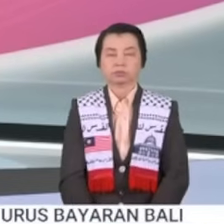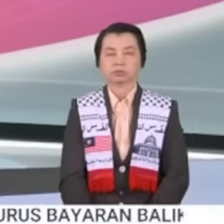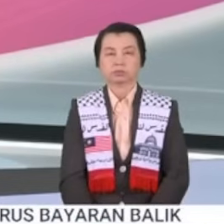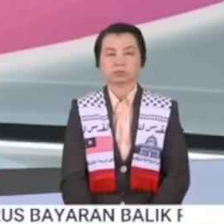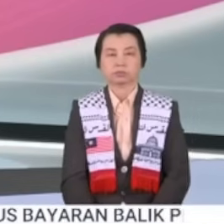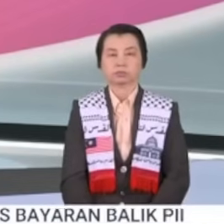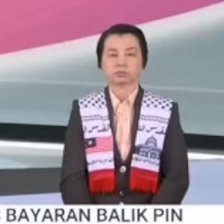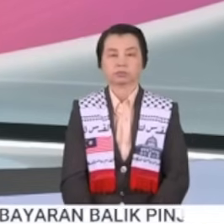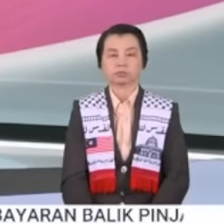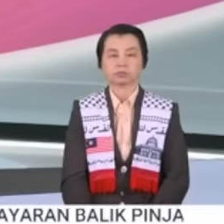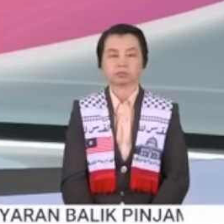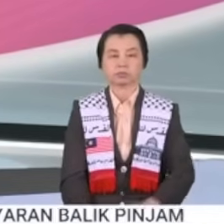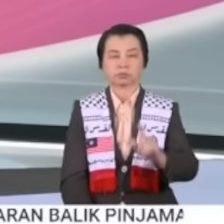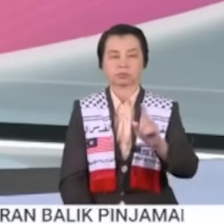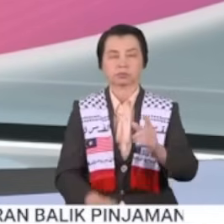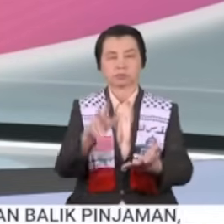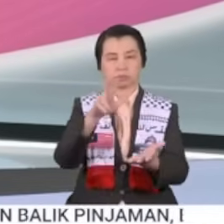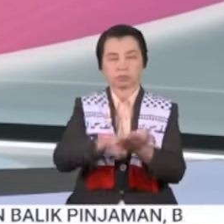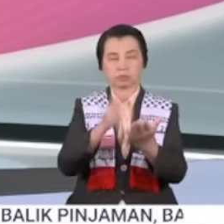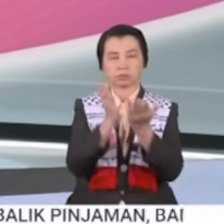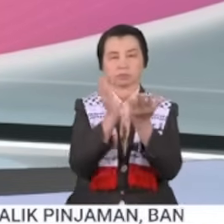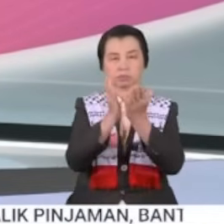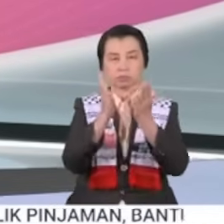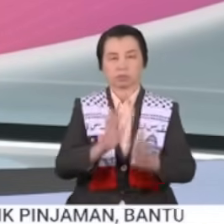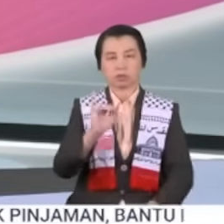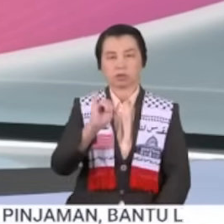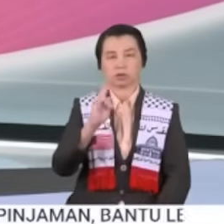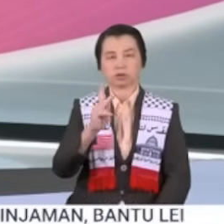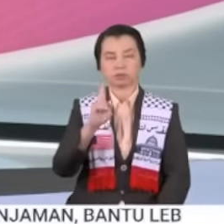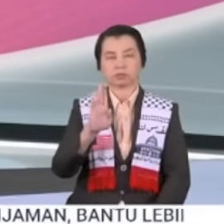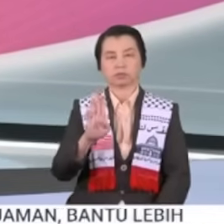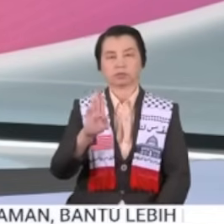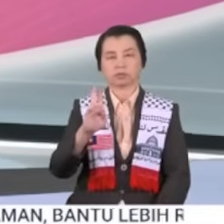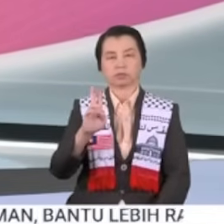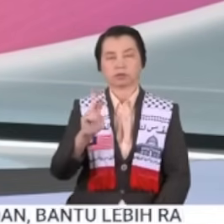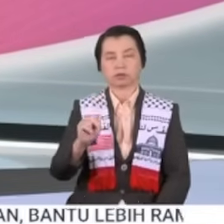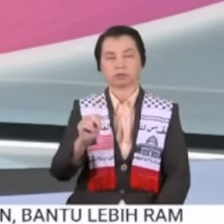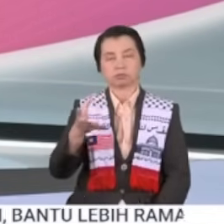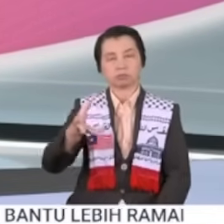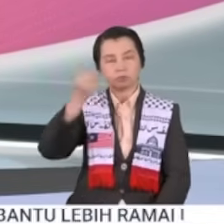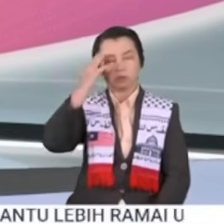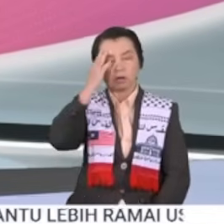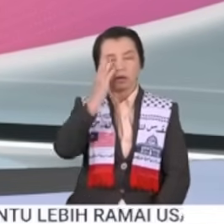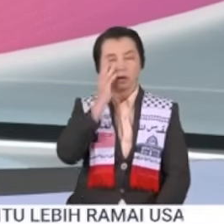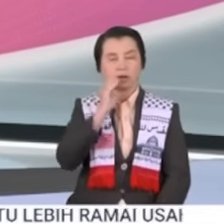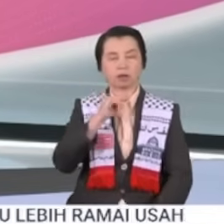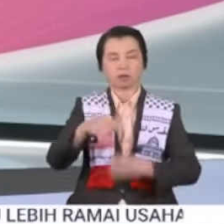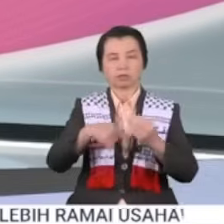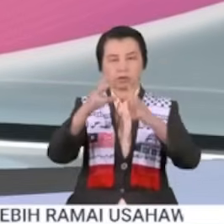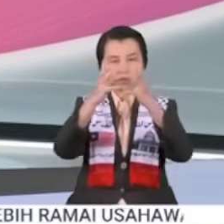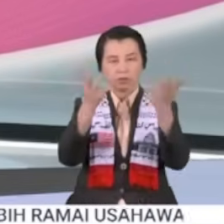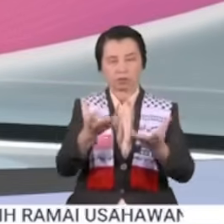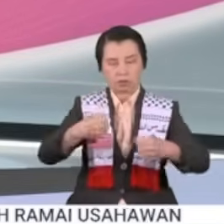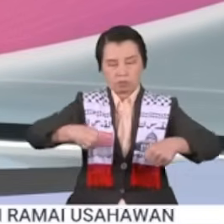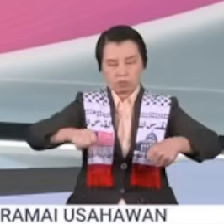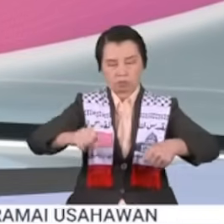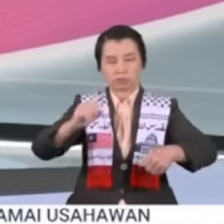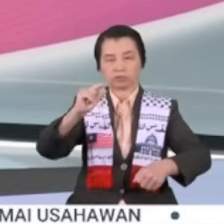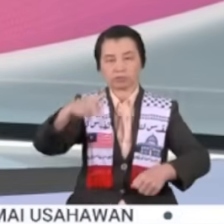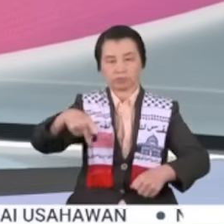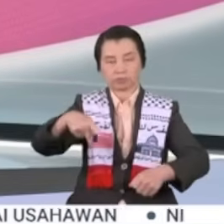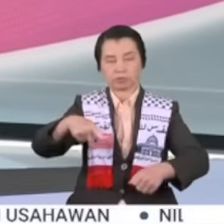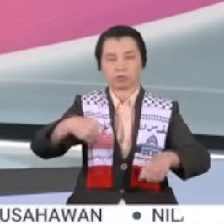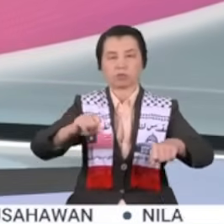henayo 100 pelajar Institut kemahiran belia negara ikbn menimba pengalaman berharga mengenai dunia MotoGP pada